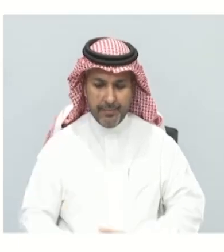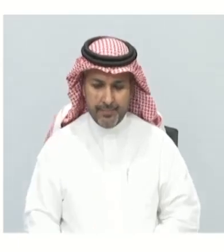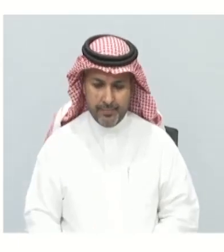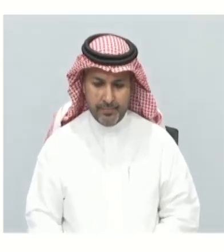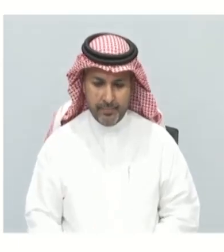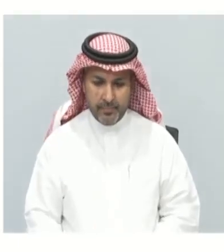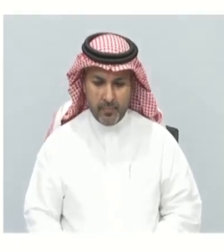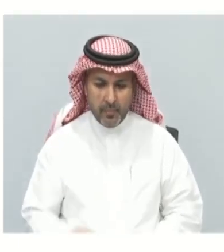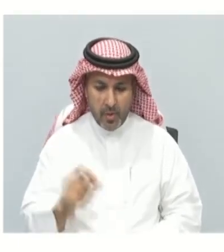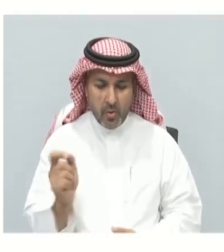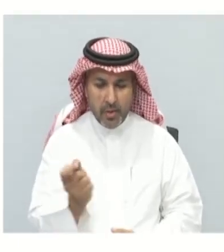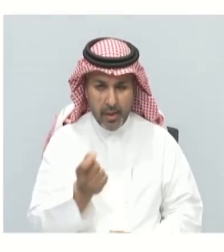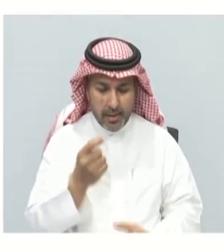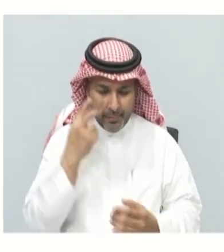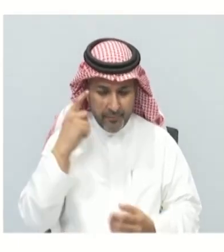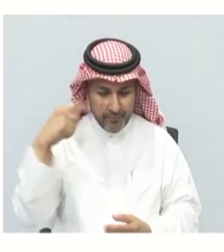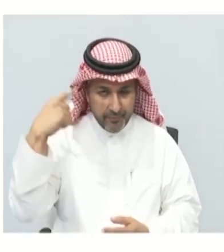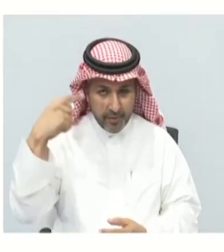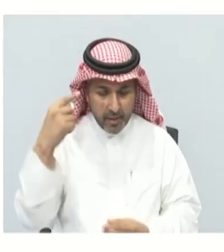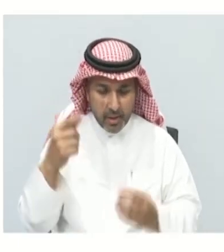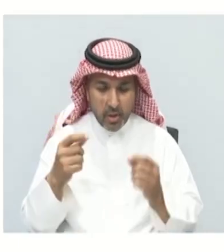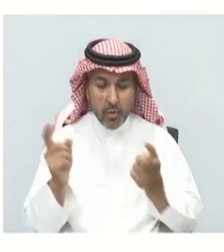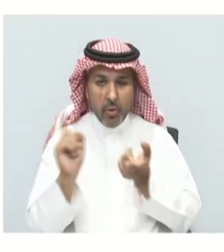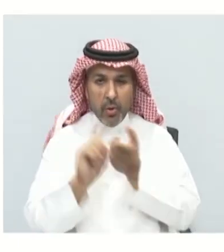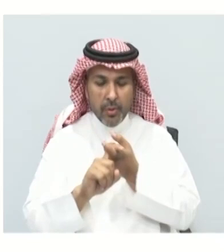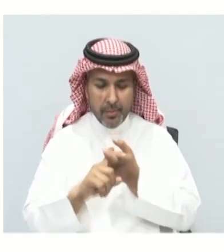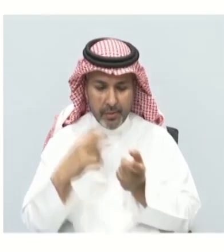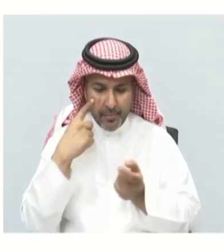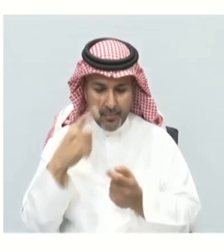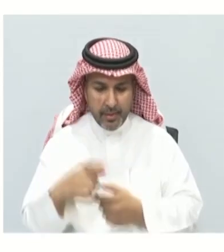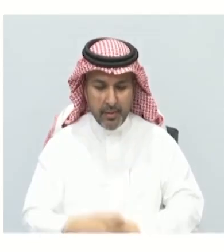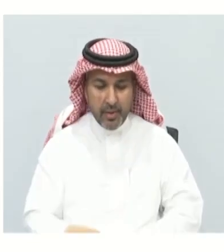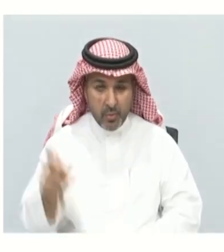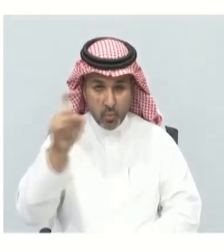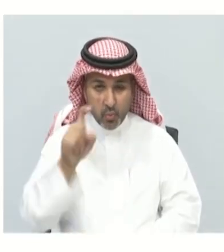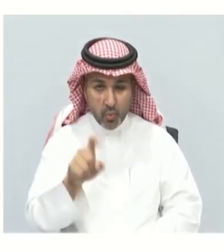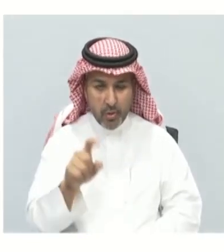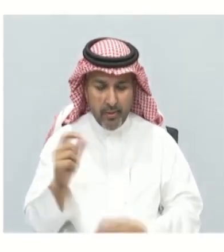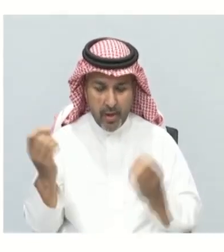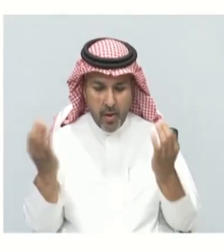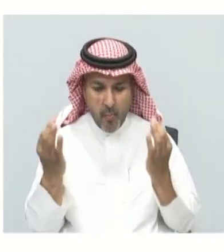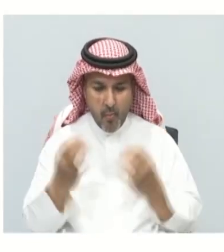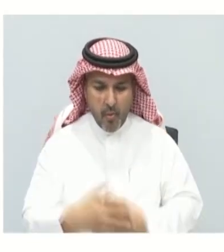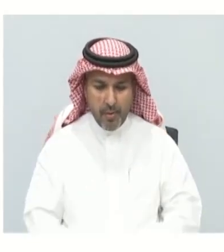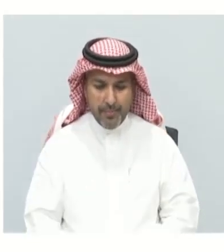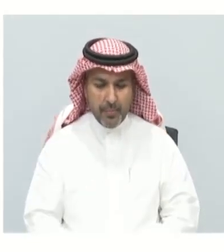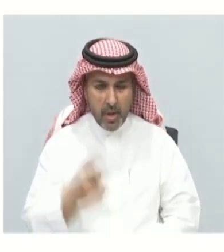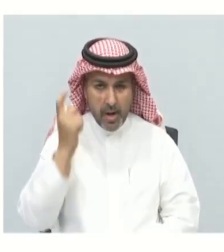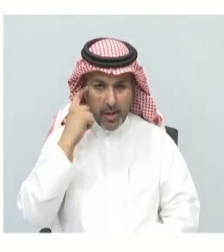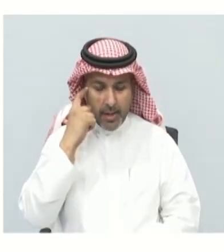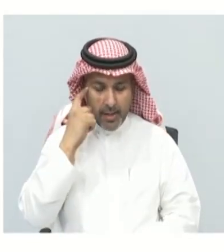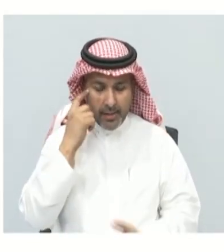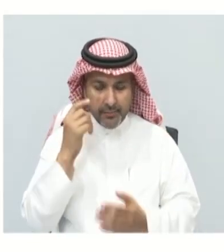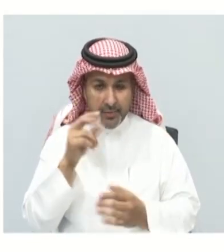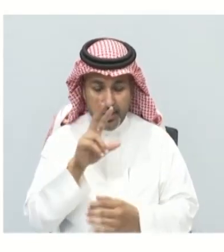اربط بما تعلمت ما الفرق اذا بين الحركه المنتظمه سجل هذا السؤال عندك جدا مهم والحركه الغير منتظمه الحركه المنتظمه ان يقطع الجسم